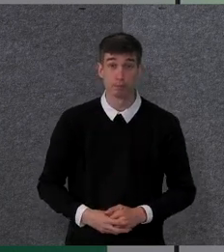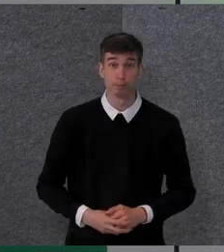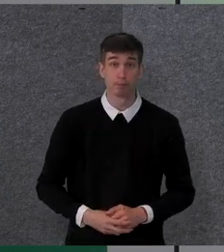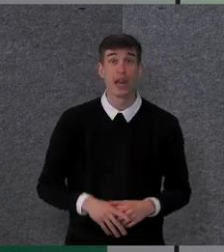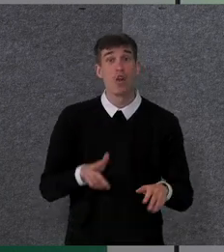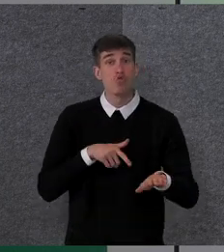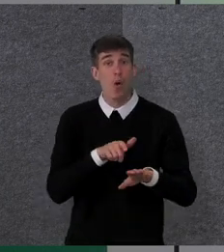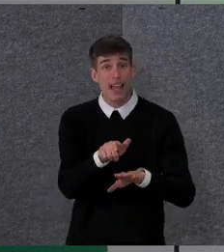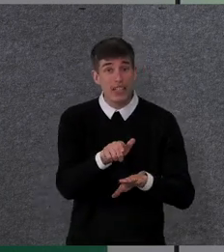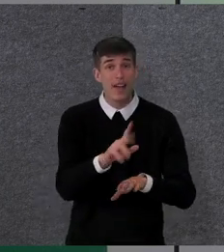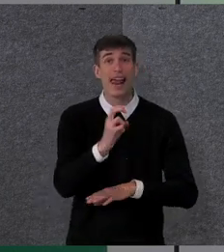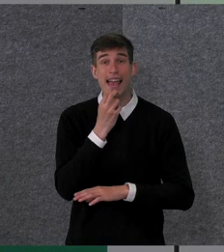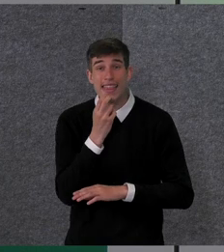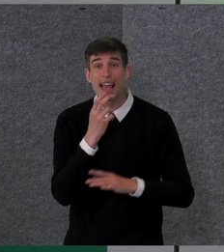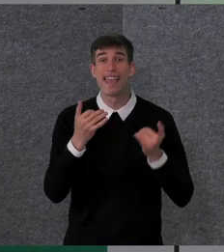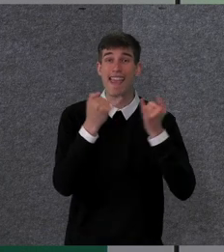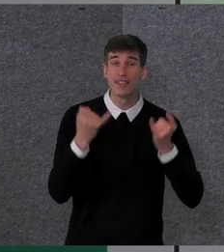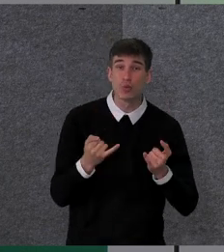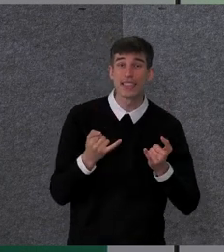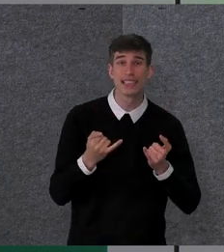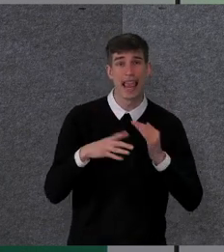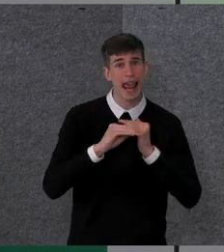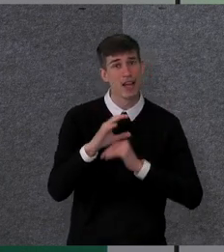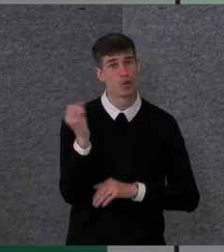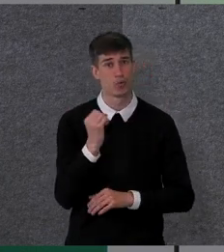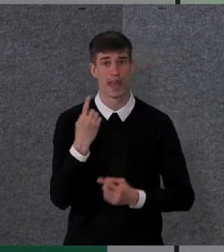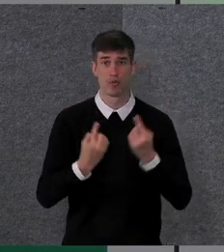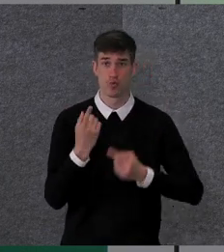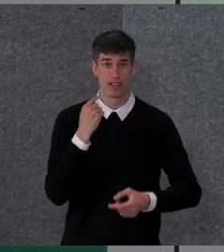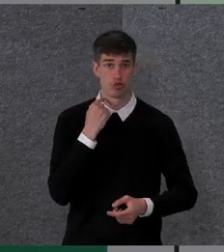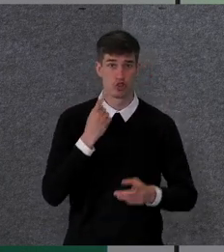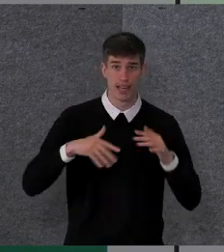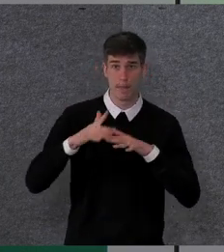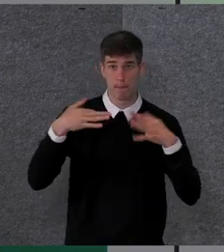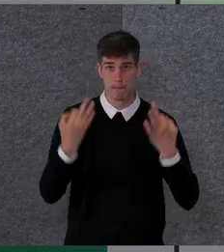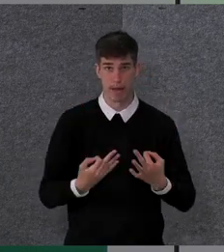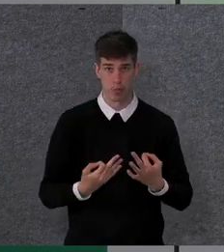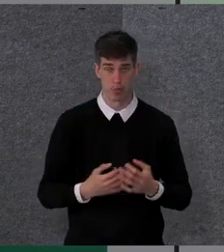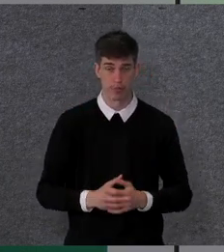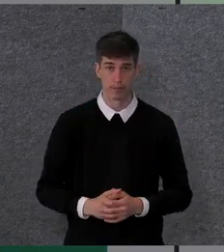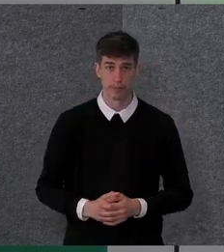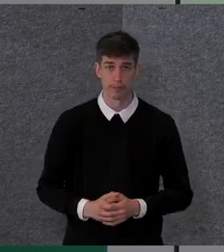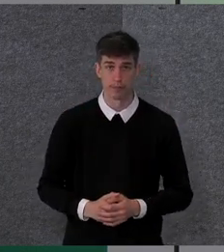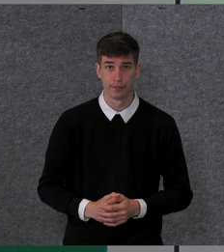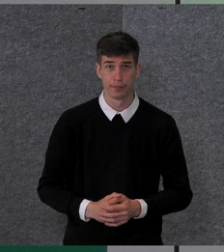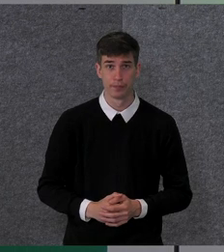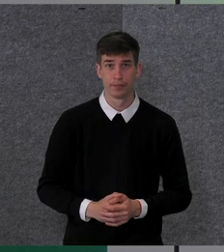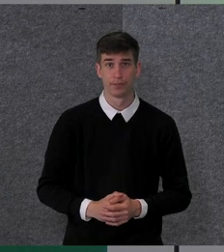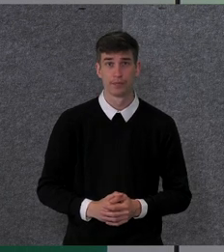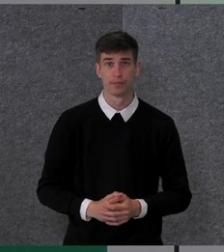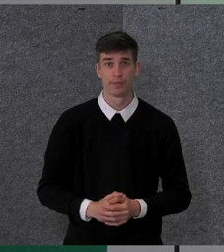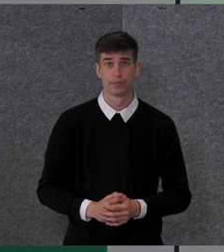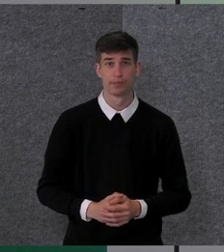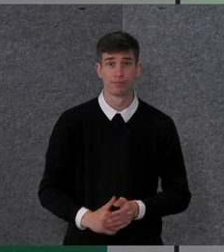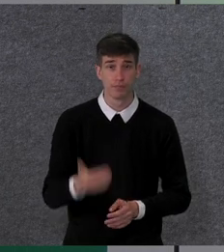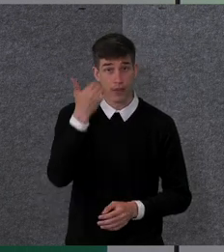NRW als Energie- und Industrieland starke grüne Stimmen für mehr Klimaschutz und die Energiewende braucht. Liebe Freundinnen